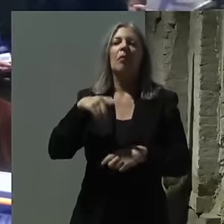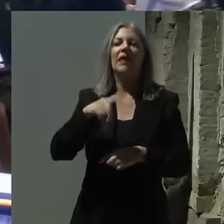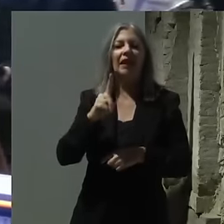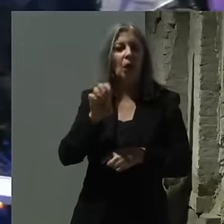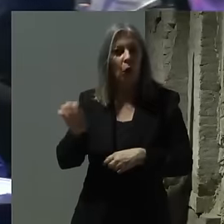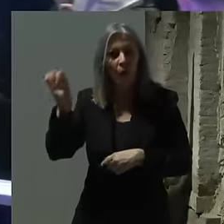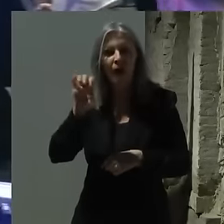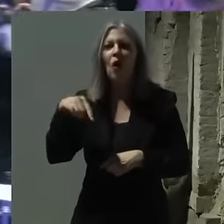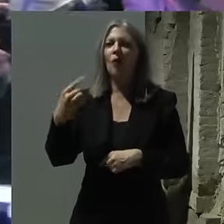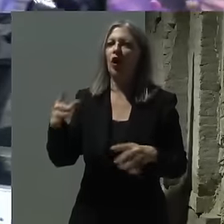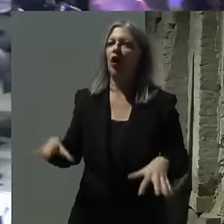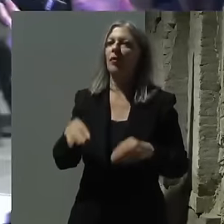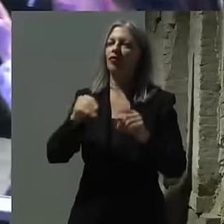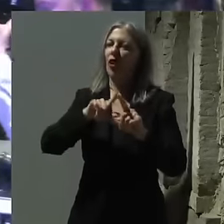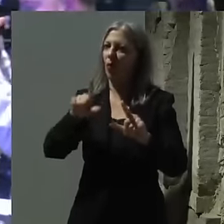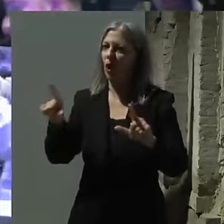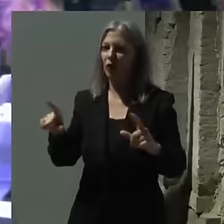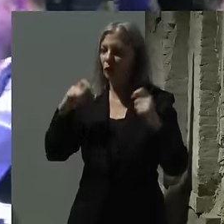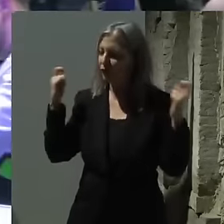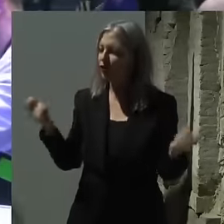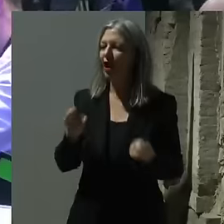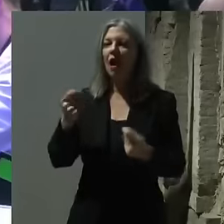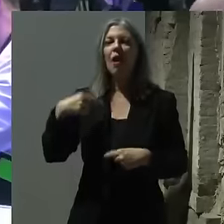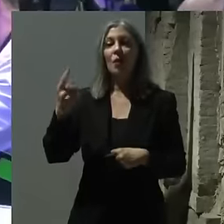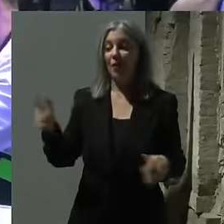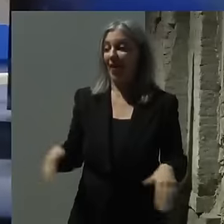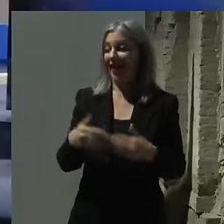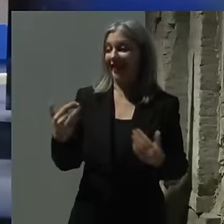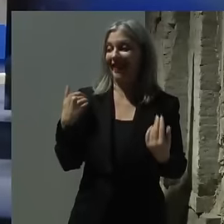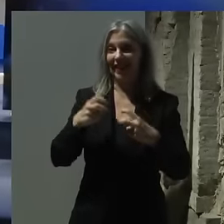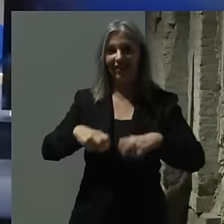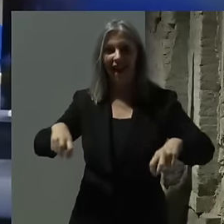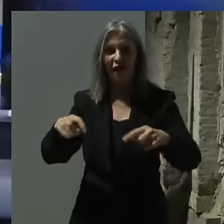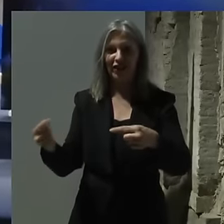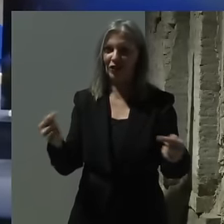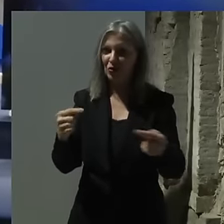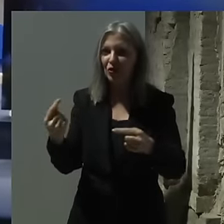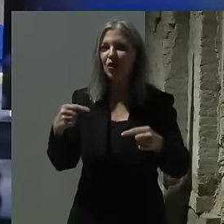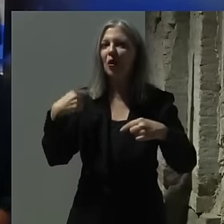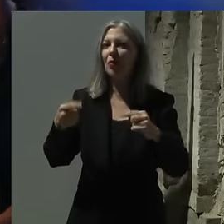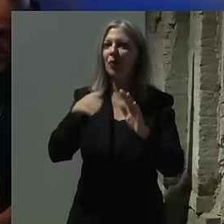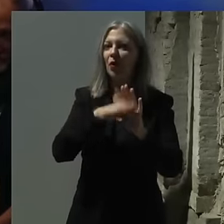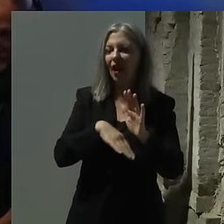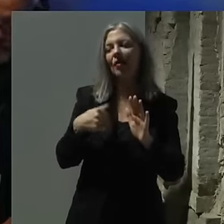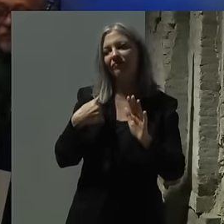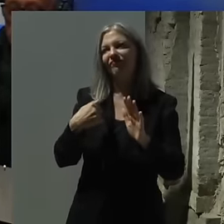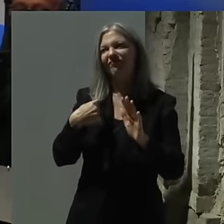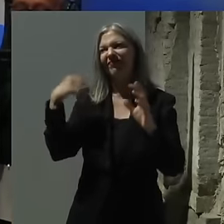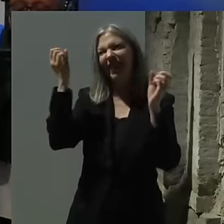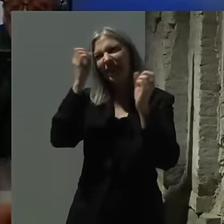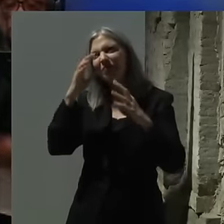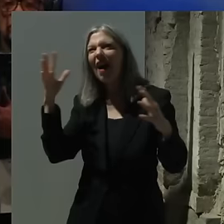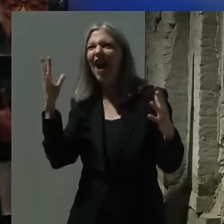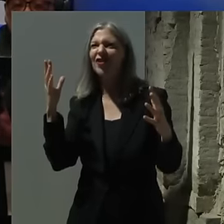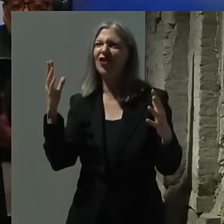ufficiale della Leopolda, poi stamattina i tavoli, poi una bellissima serie di panel, quindi immagino anche la stanchezza e il bisogno di fumarsi un